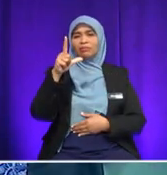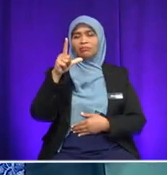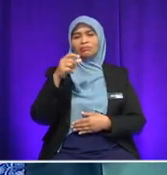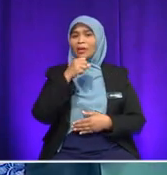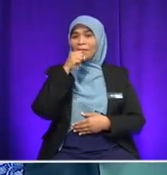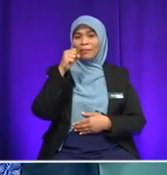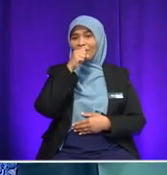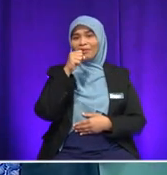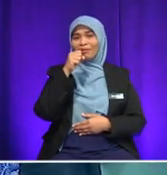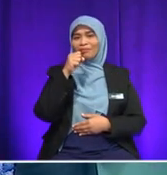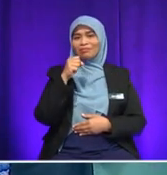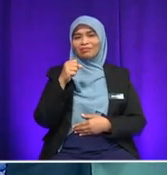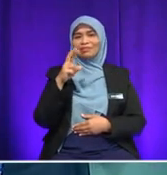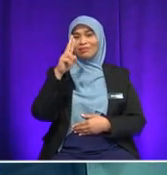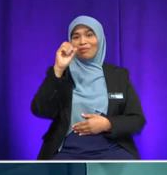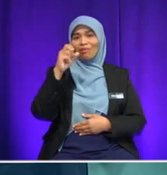rock.